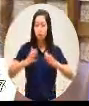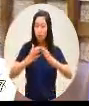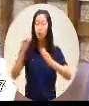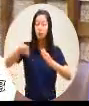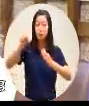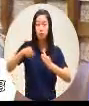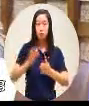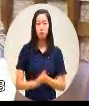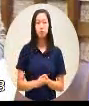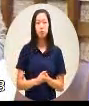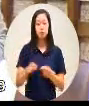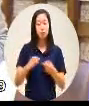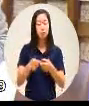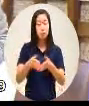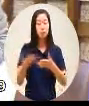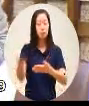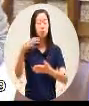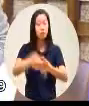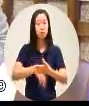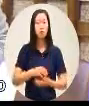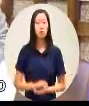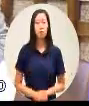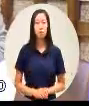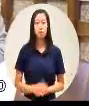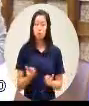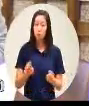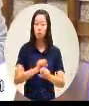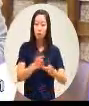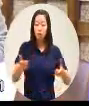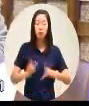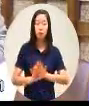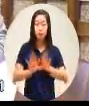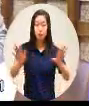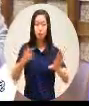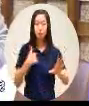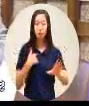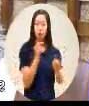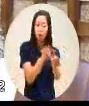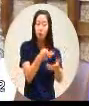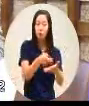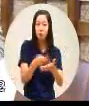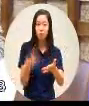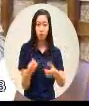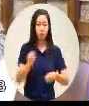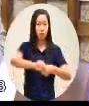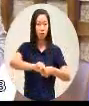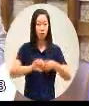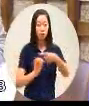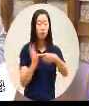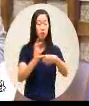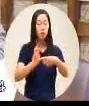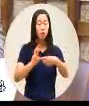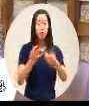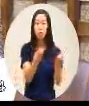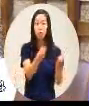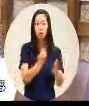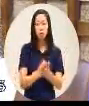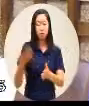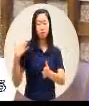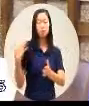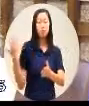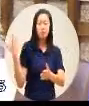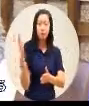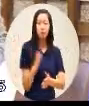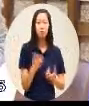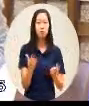该就应该放进去了，这样子多一点发展。我没有要求说一开始就加 35% 呢，过去是这样子，现在只是